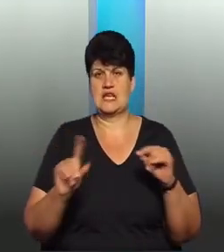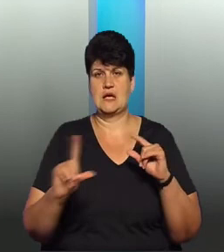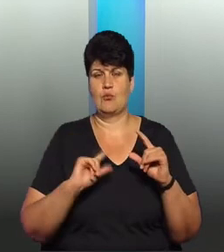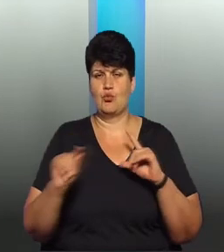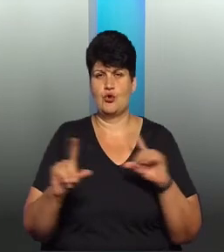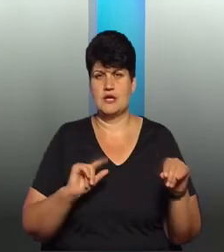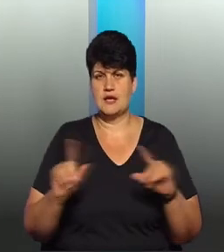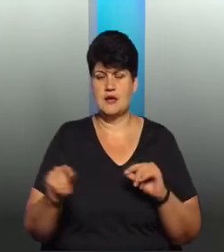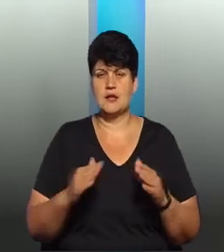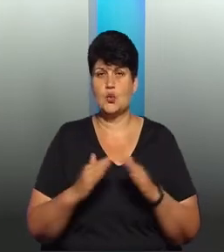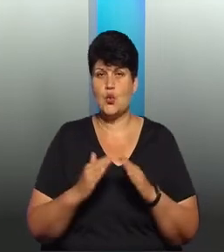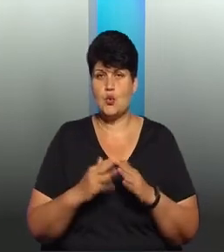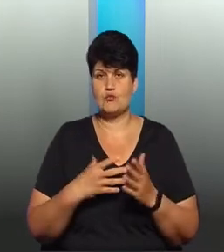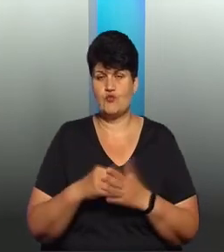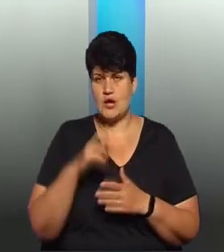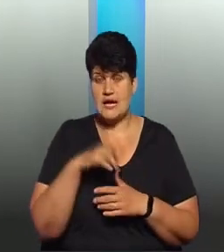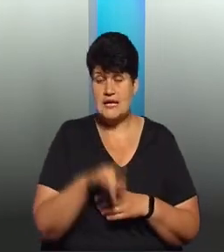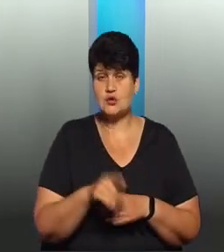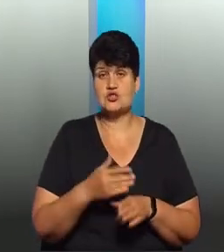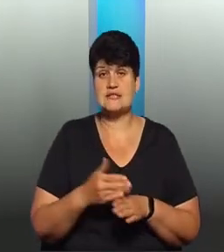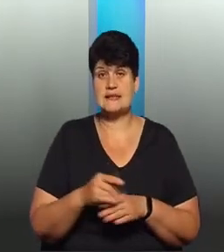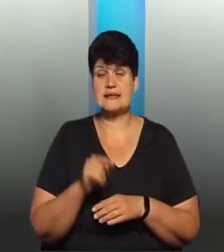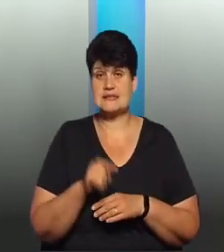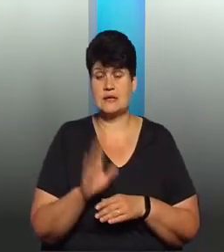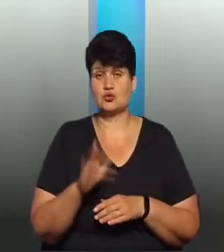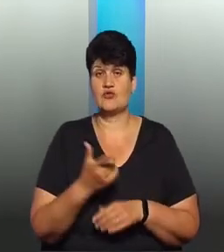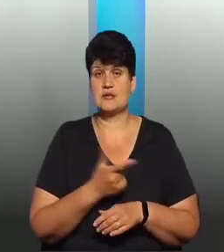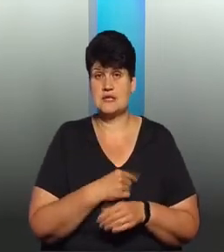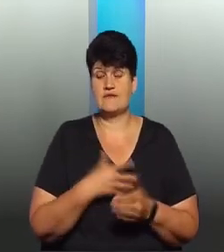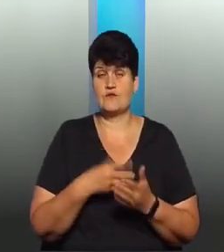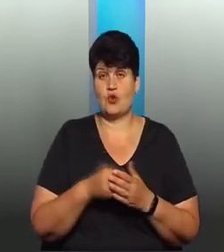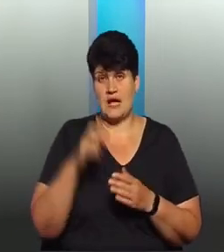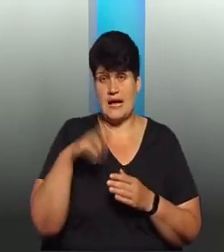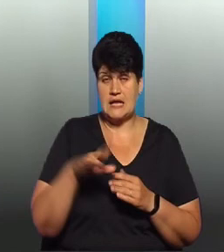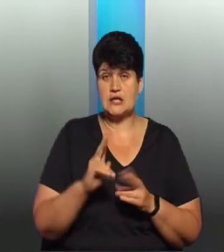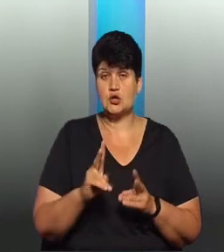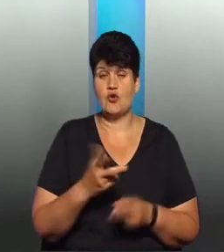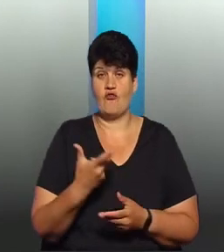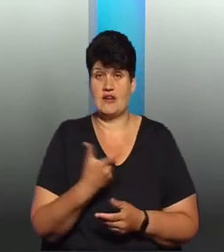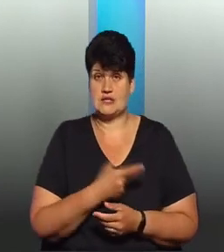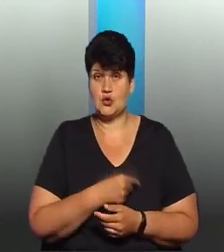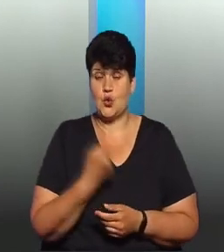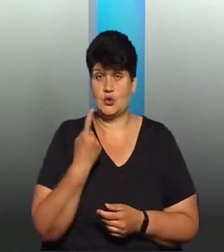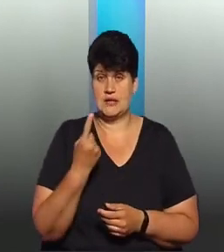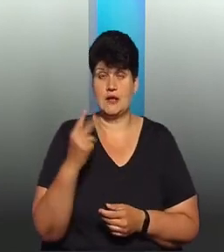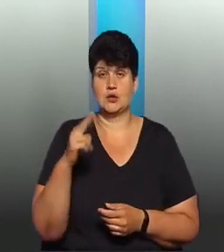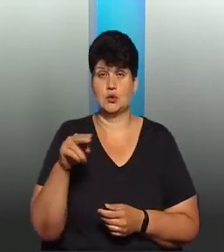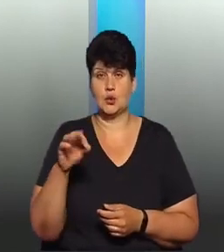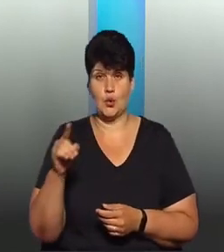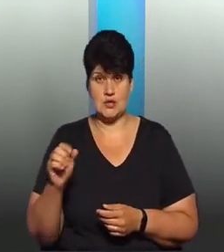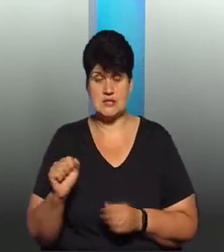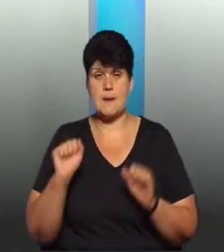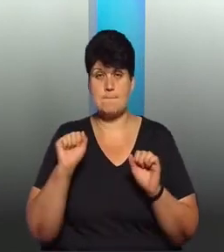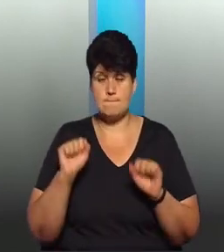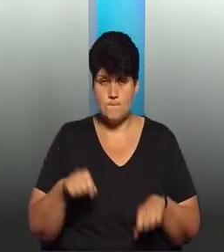свої країни, і тому частина із них, вони будуть вакциновані у своїх країнах. Хто вакцинується однією дозою, може пройти вакцинацію,